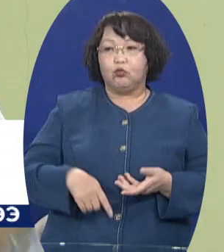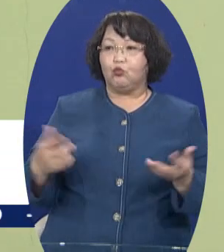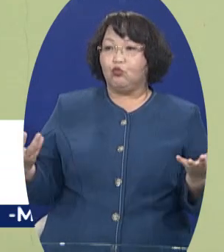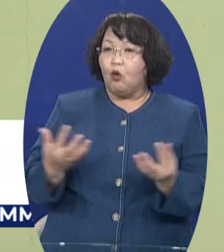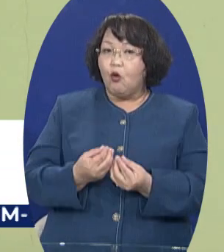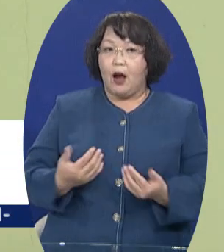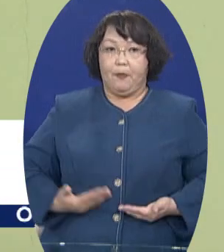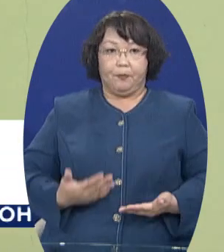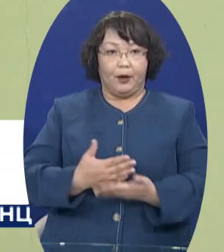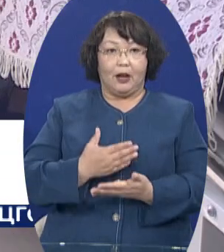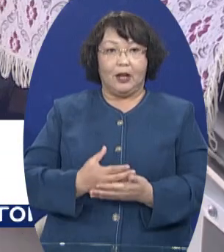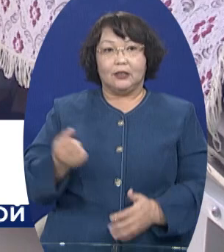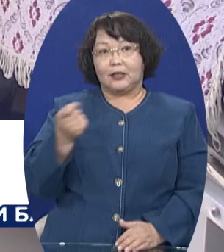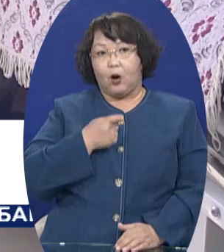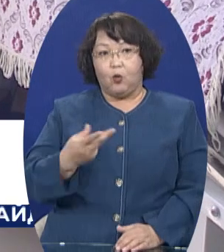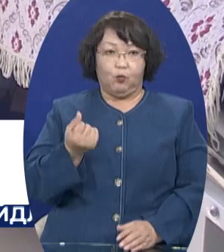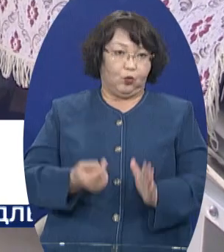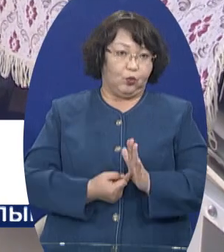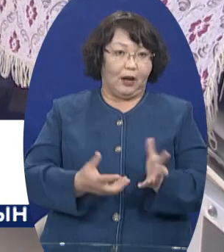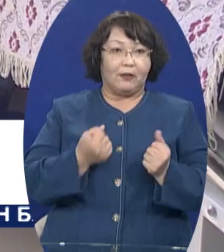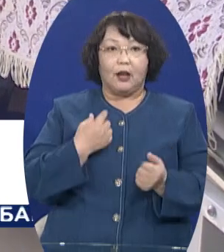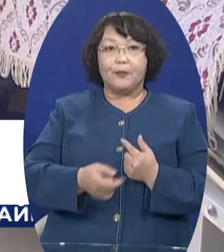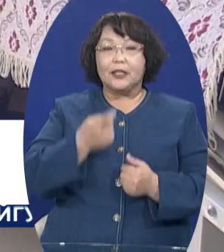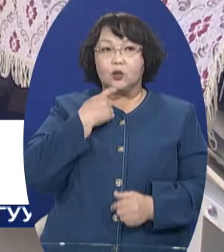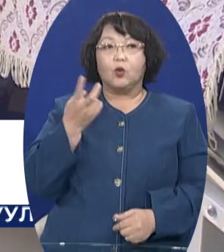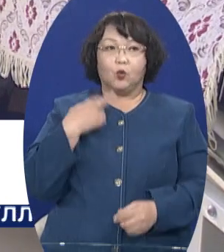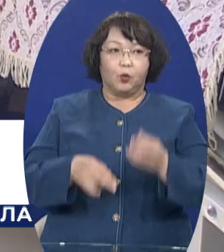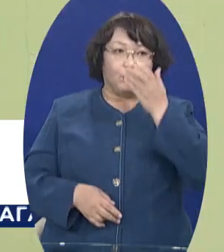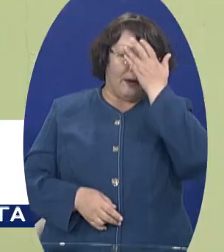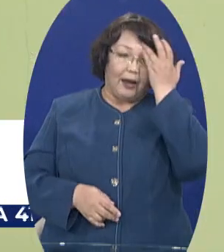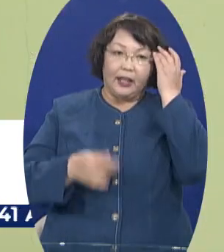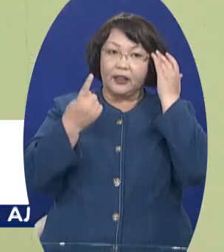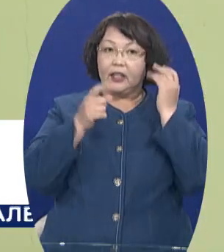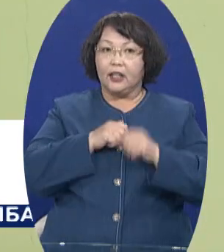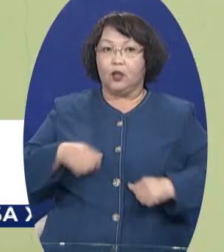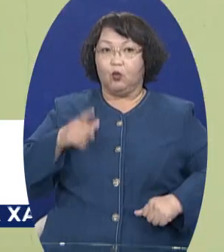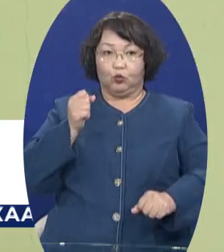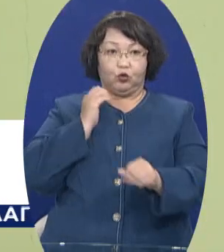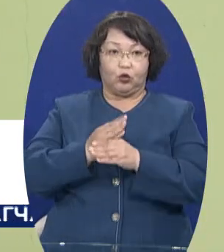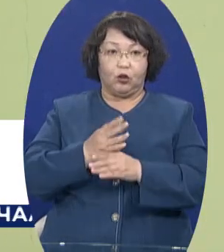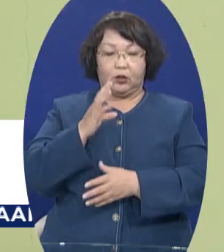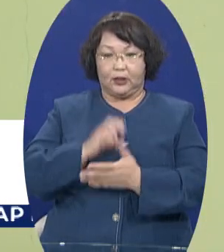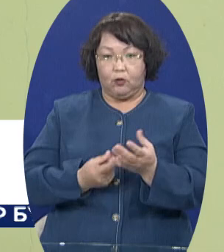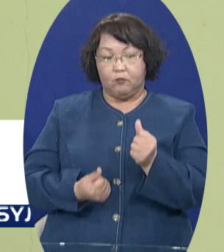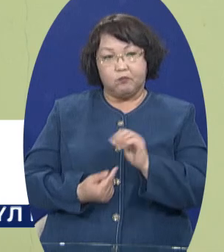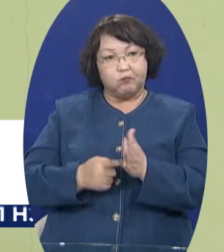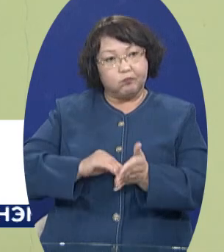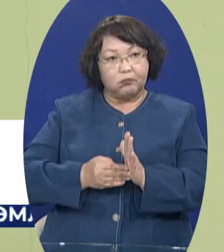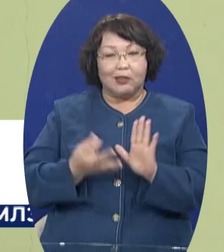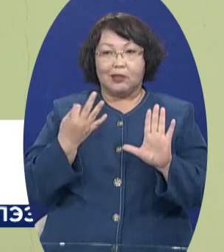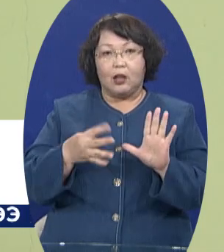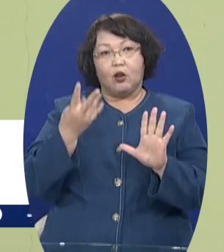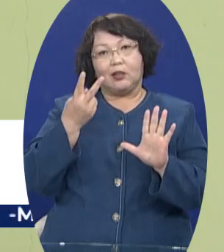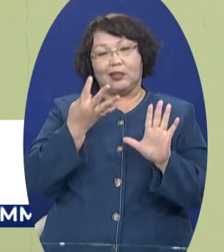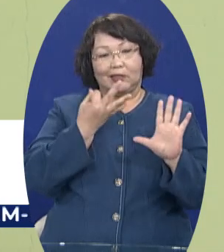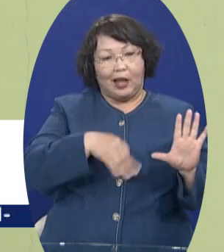энэ санхүүжилтийг авч оршин тогтнохд бол бас мөн хүндрэлтэй байдаг. За нэг иргэний санхүүжилт маань одоо 80% болон 20%